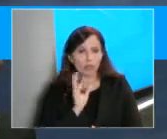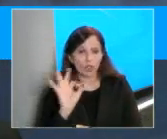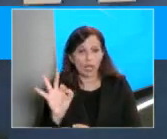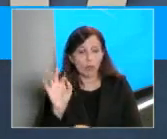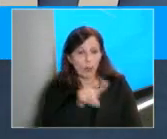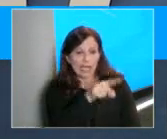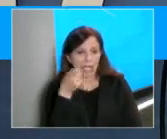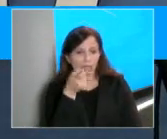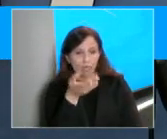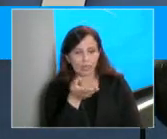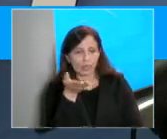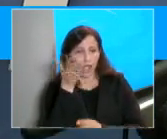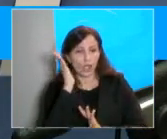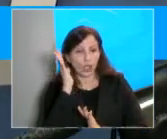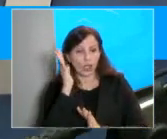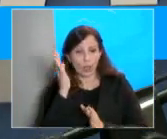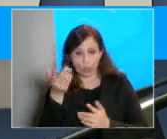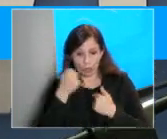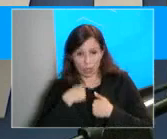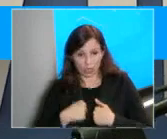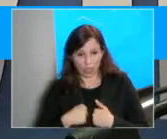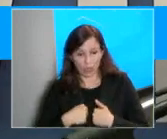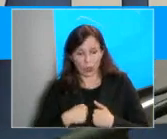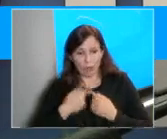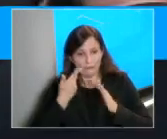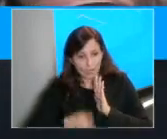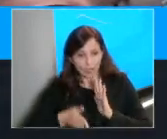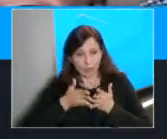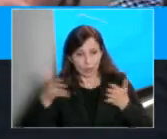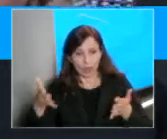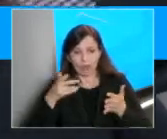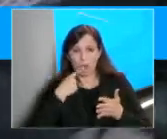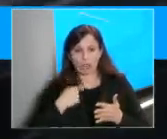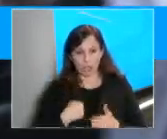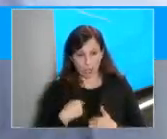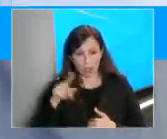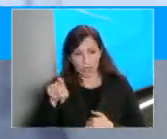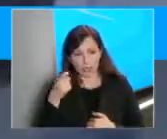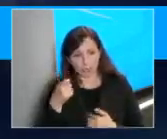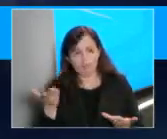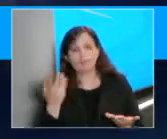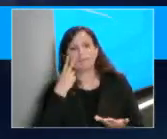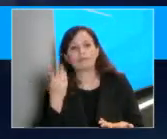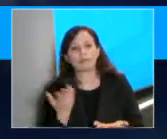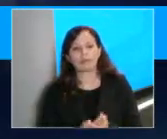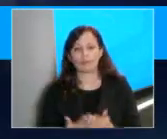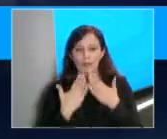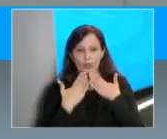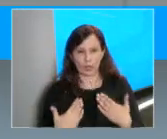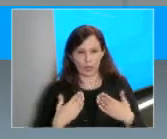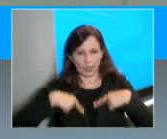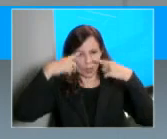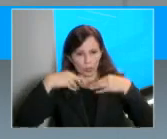הגדול בא אלינו, הוותרנים הגדולים, וקורא לנו סחטנים. תראה מה זה עולם. חבר הכנסת מיכאל מלכיאלי, שס, תודה. יום